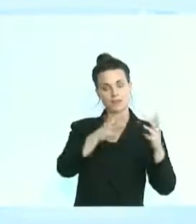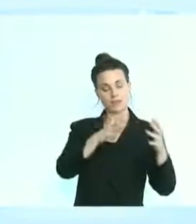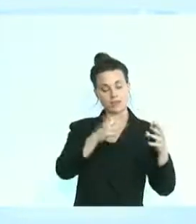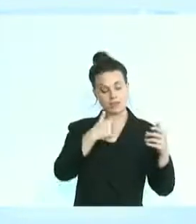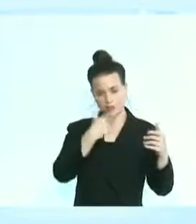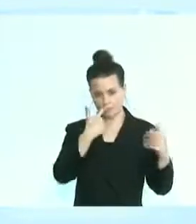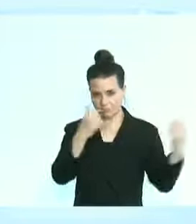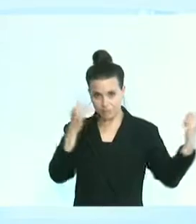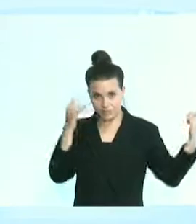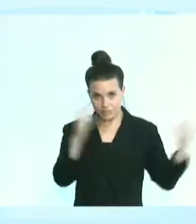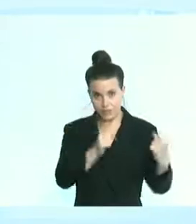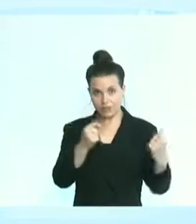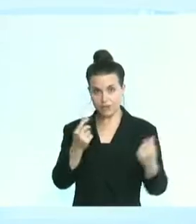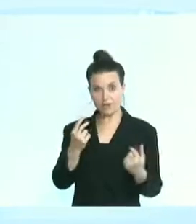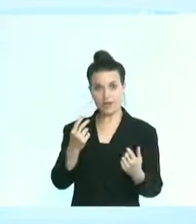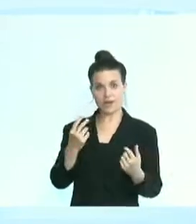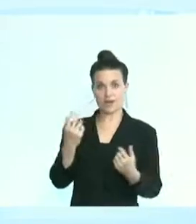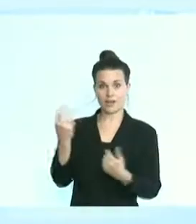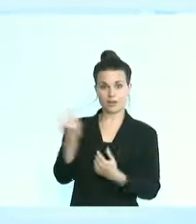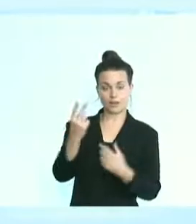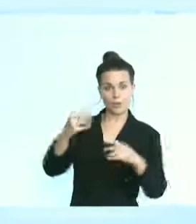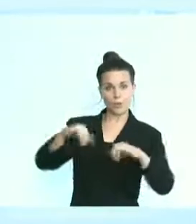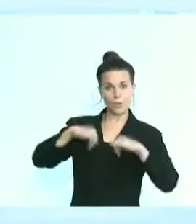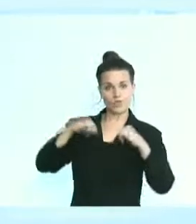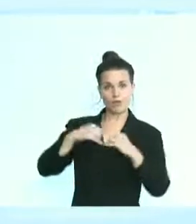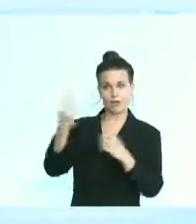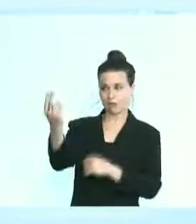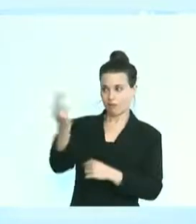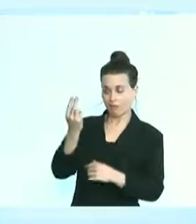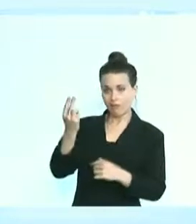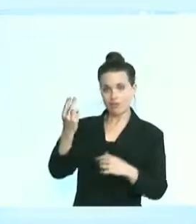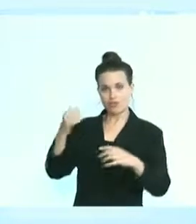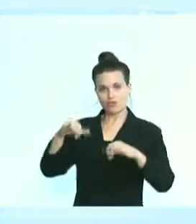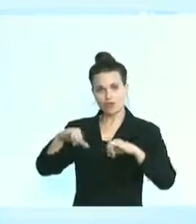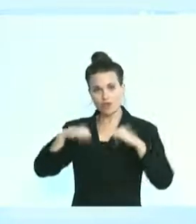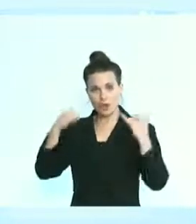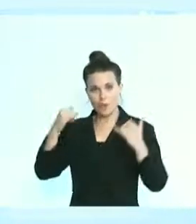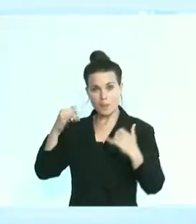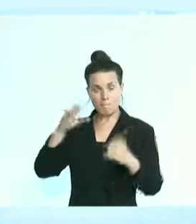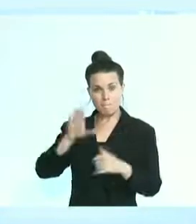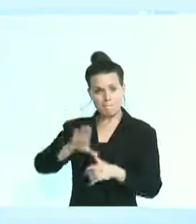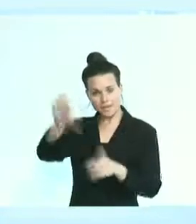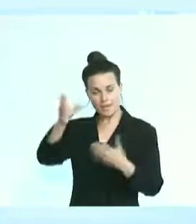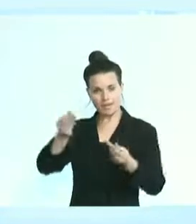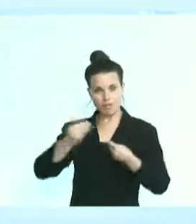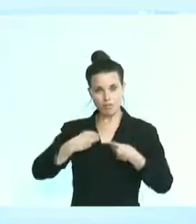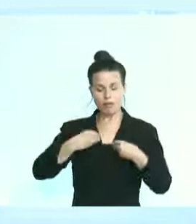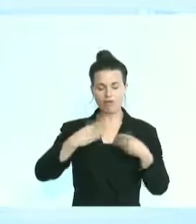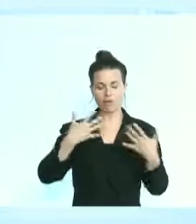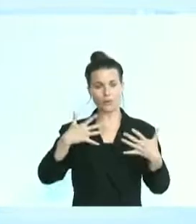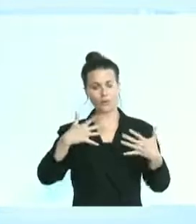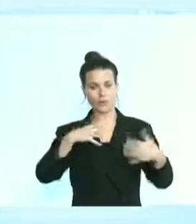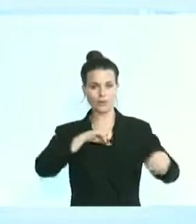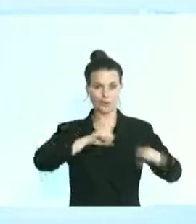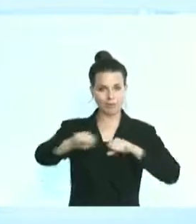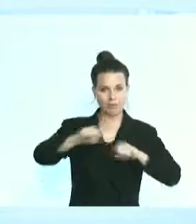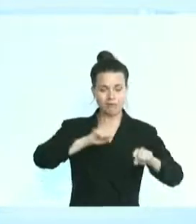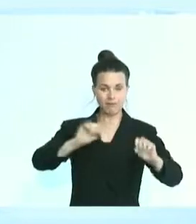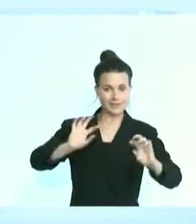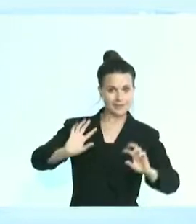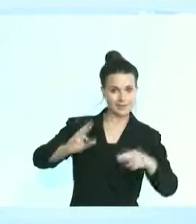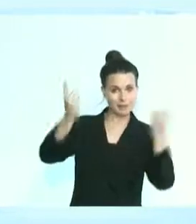vraiment important. La jeunesse que vous portez aujourd'hui à travers votre action, votre enthousiasme, apporte une dynamique nouvelle dans